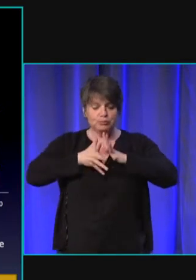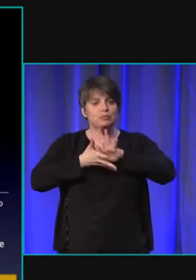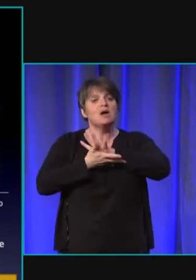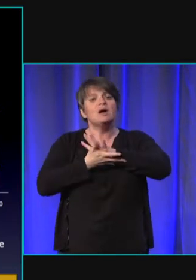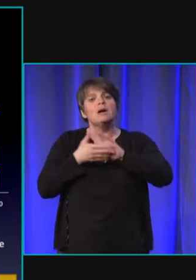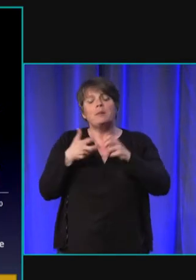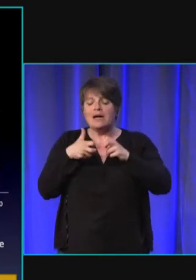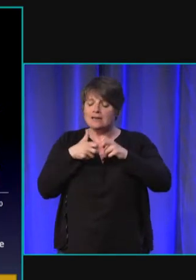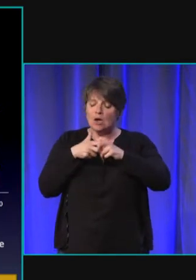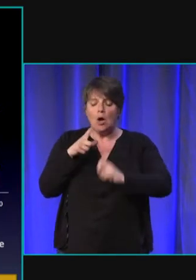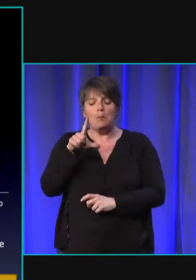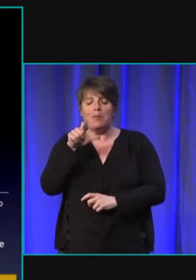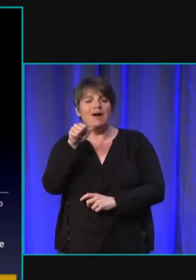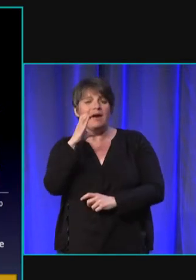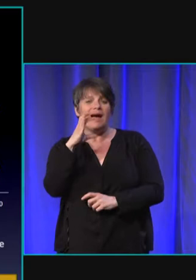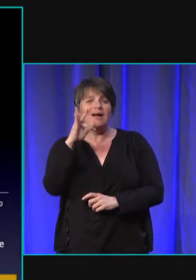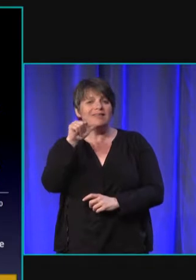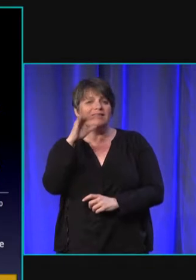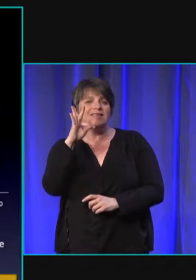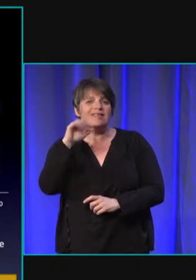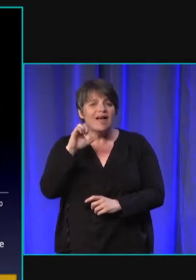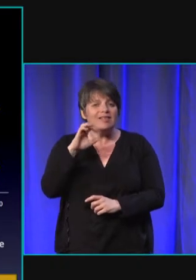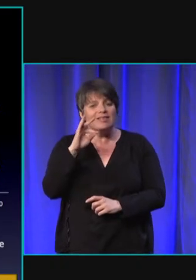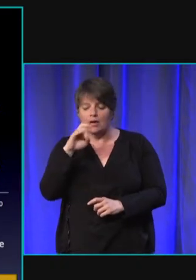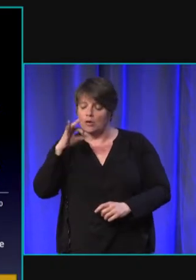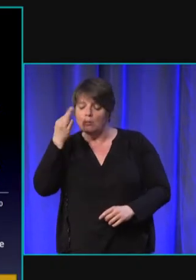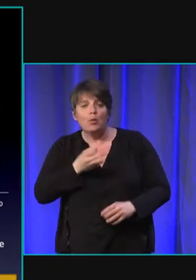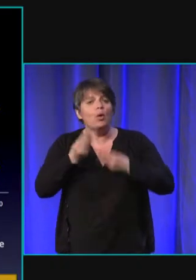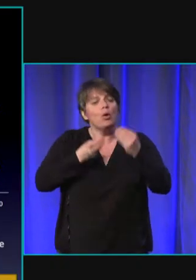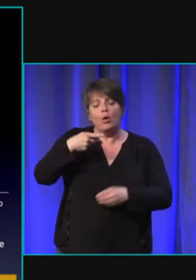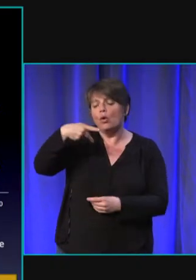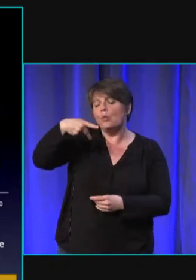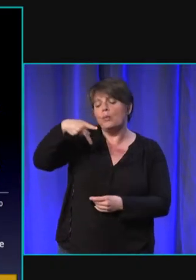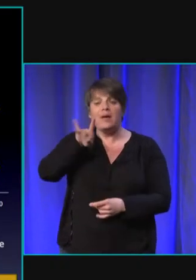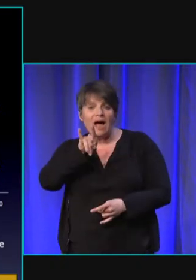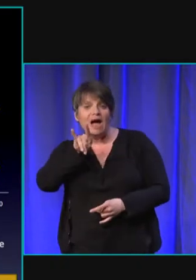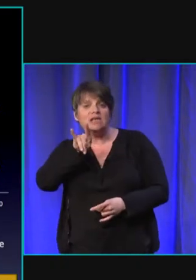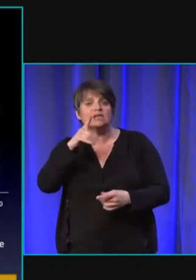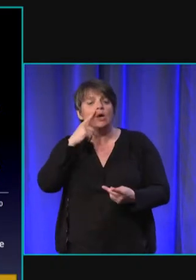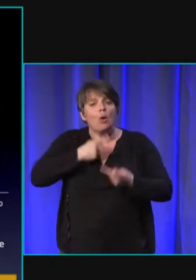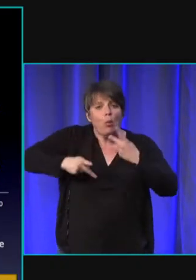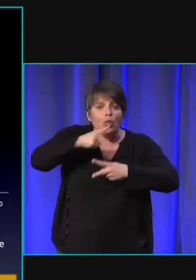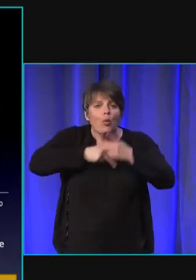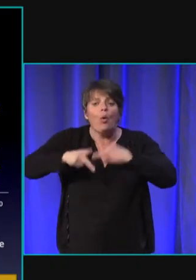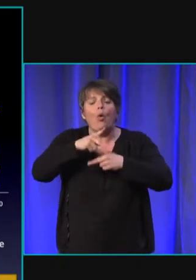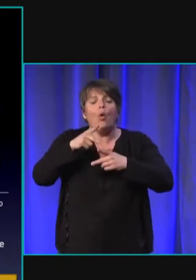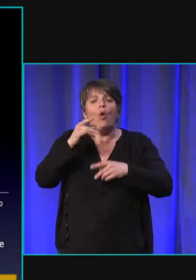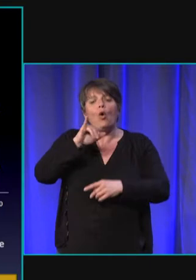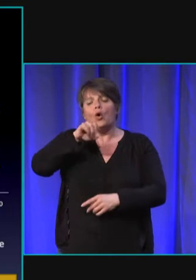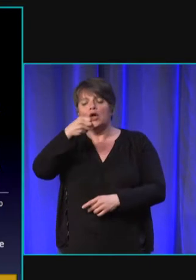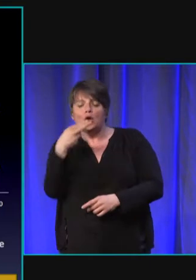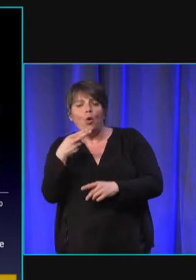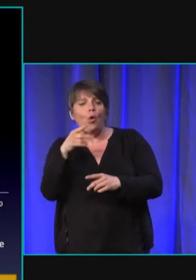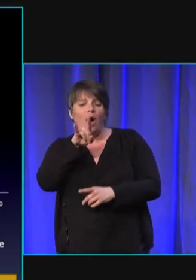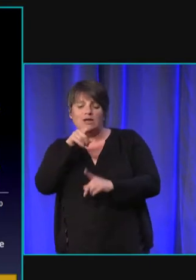dans le sang, ou bien le pH qui reflète la quantité de ces fameux protons, de ces fameux ions H+, qui s'accumulent et qui